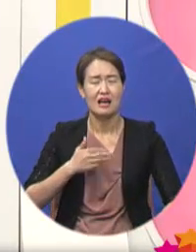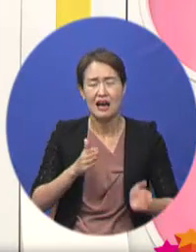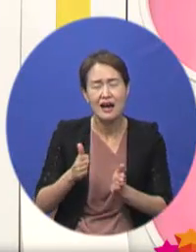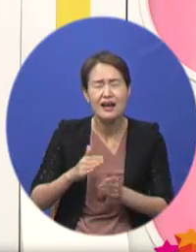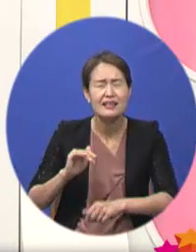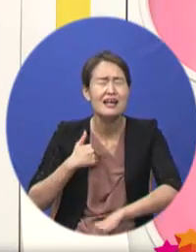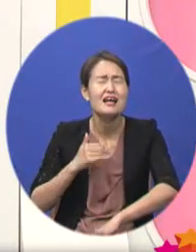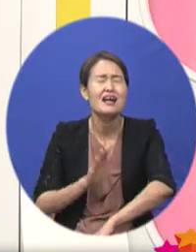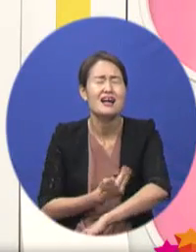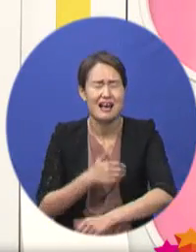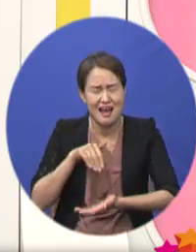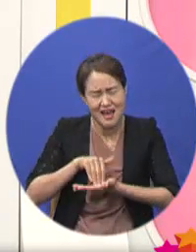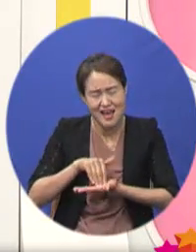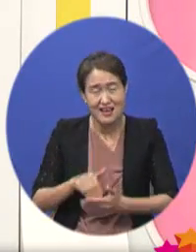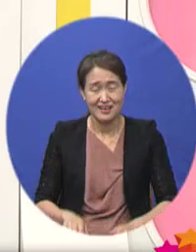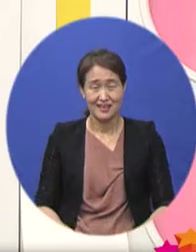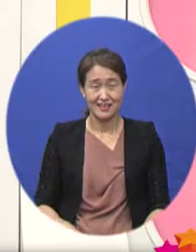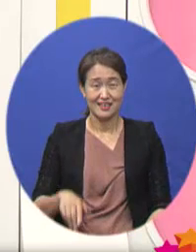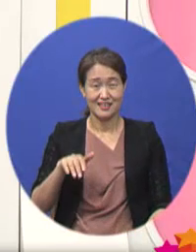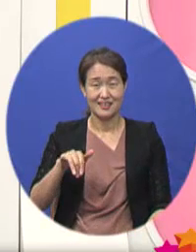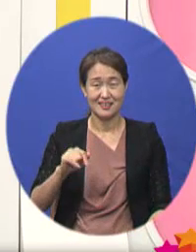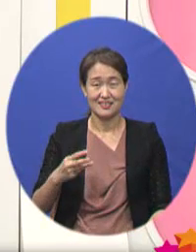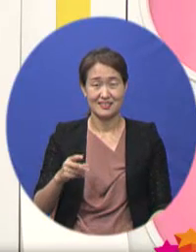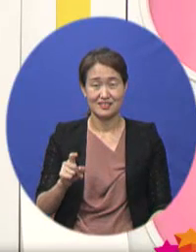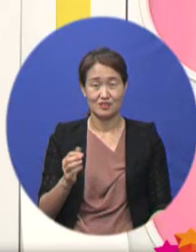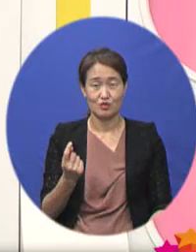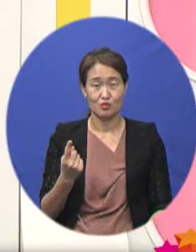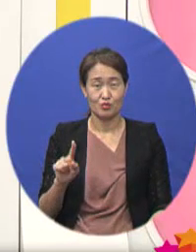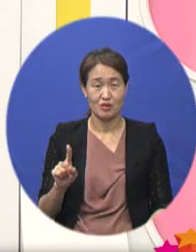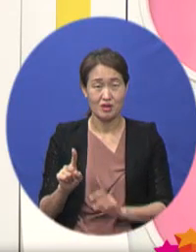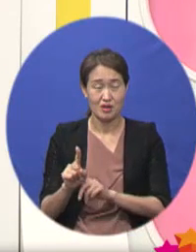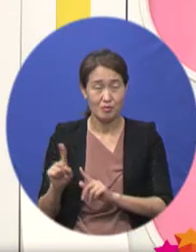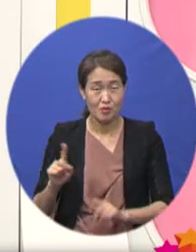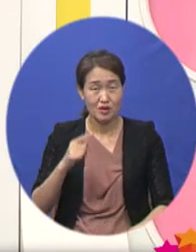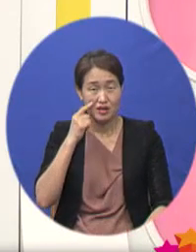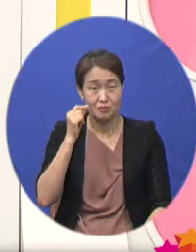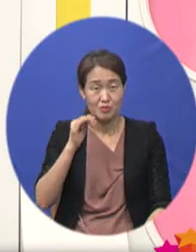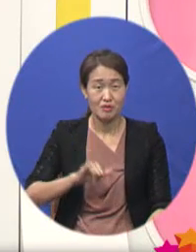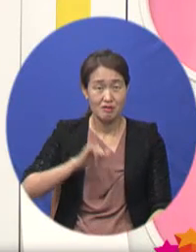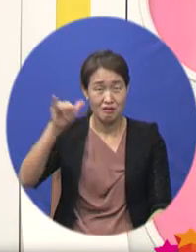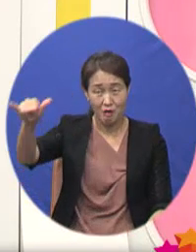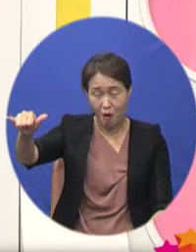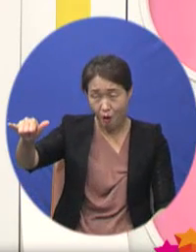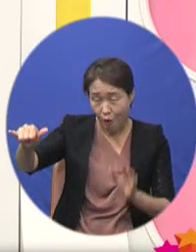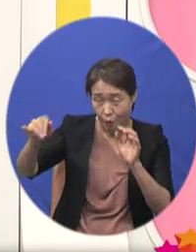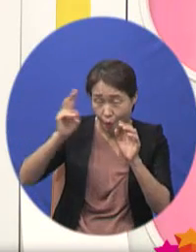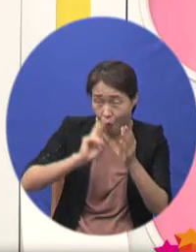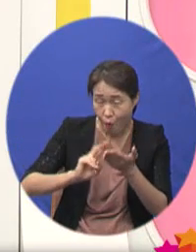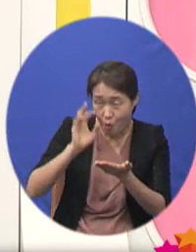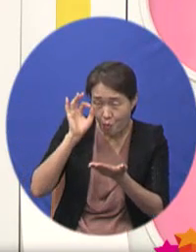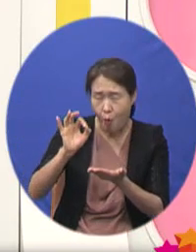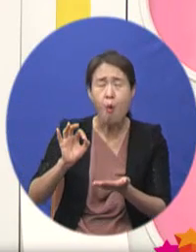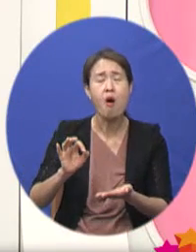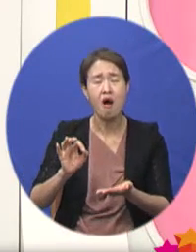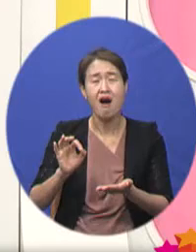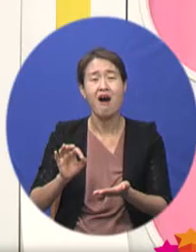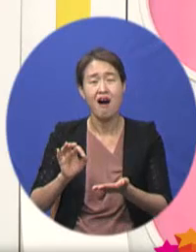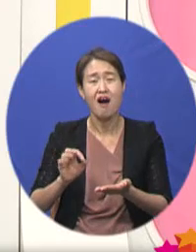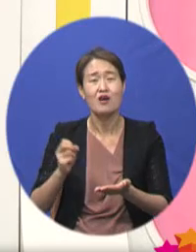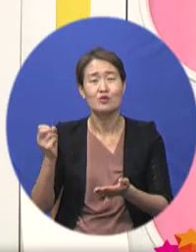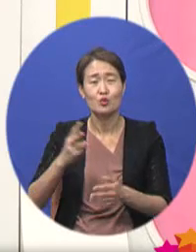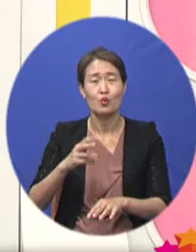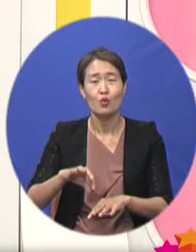챙기지를 못해서 그래. 길 정화 씨 저거 뭐저 내국 저 일본 가서 노래한 것도 보고 저 공주